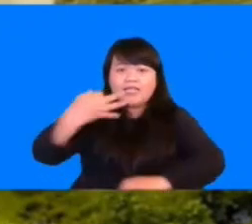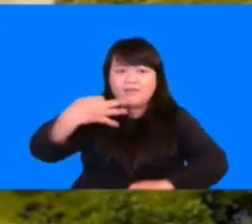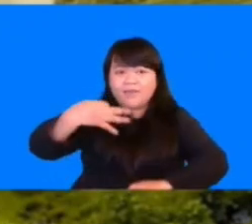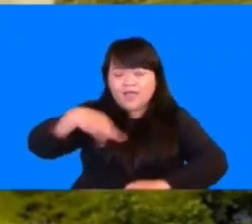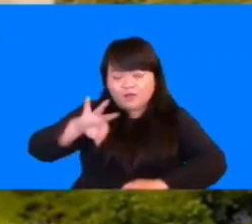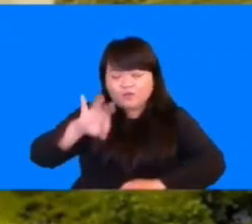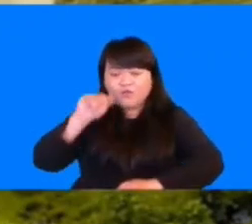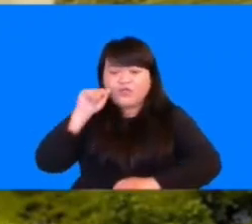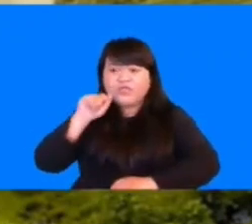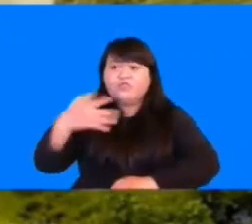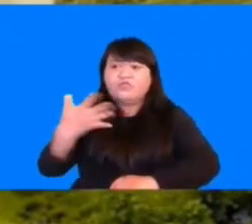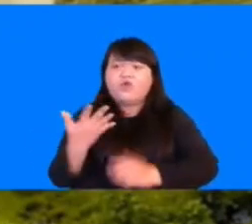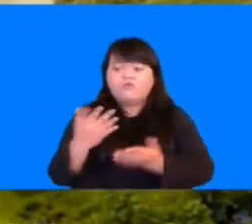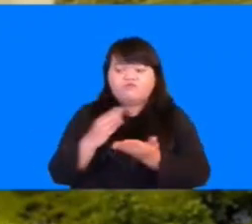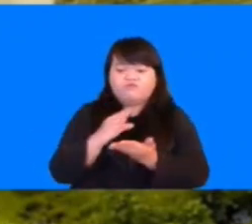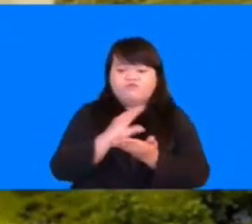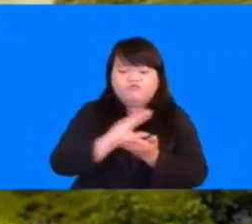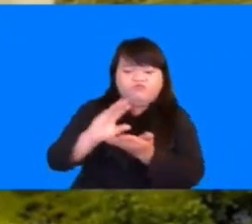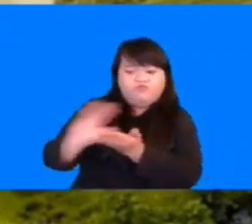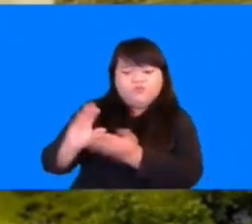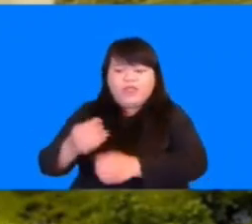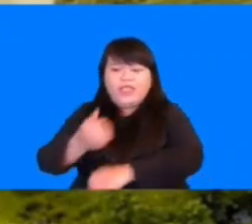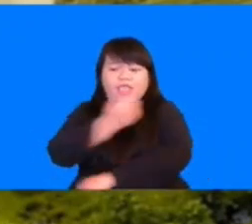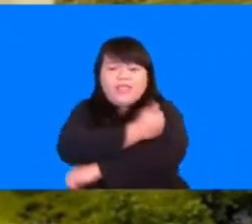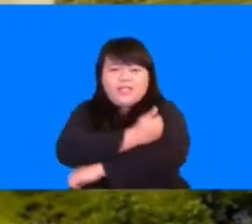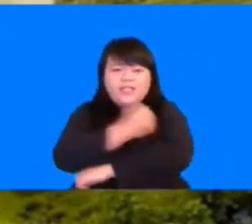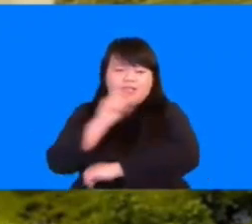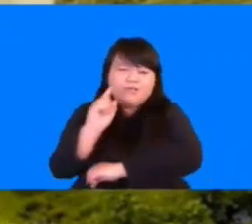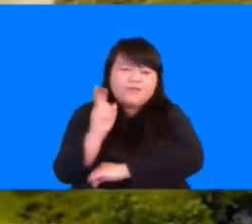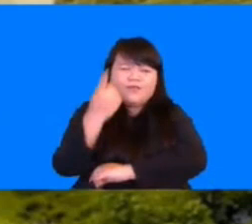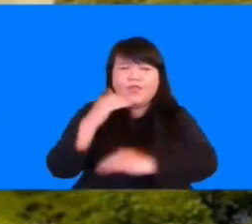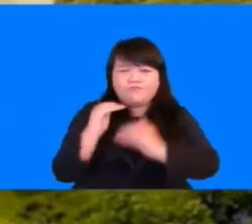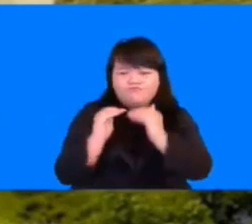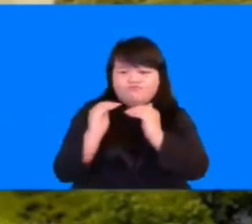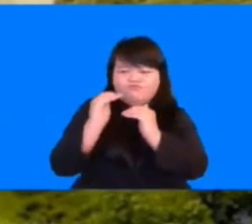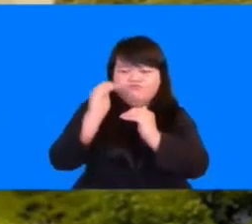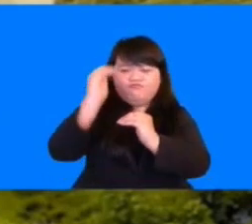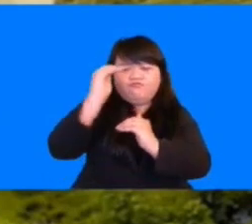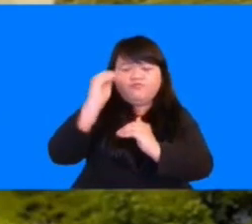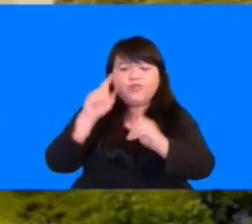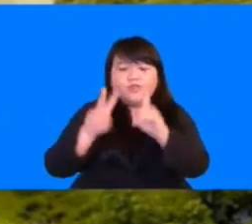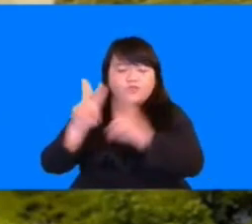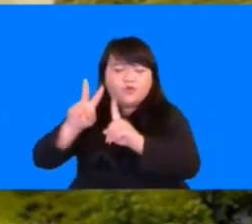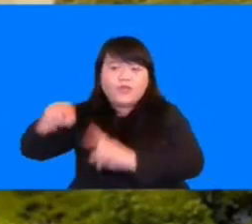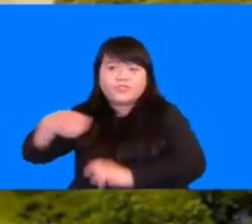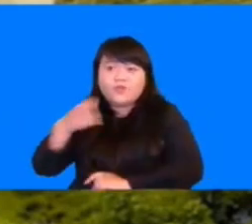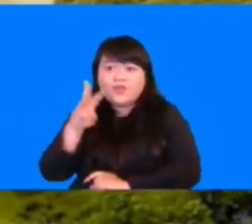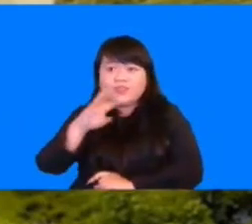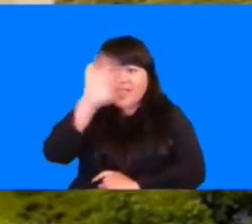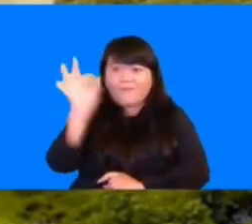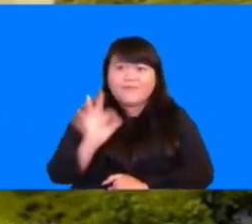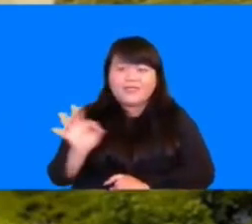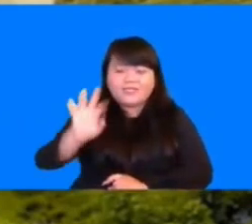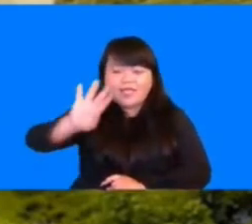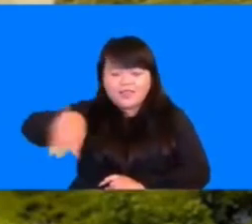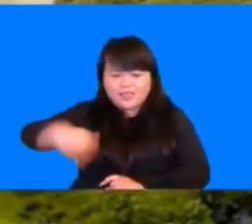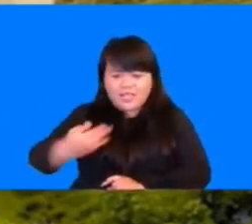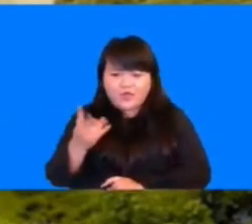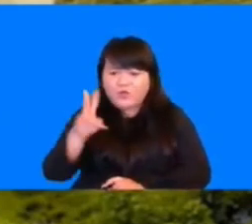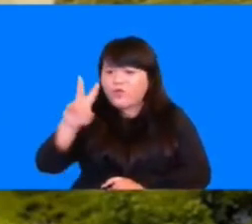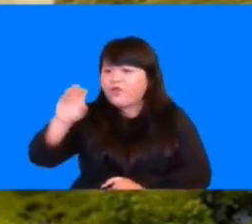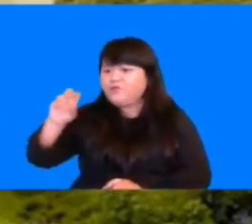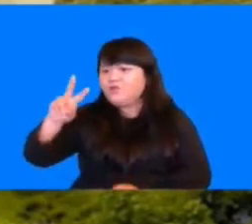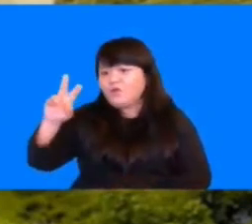dalam pasokan energi primer terus meningkat hingga 12,3% pada tahun